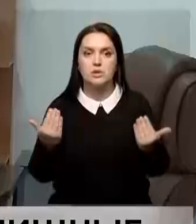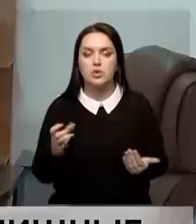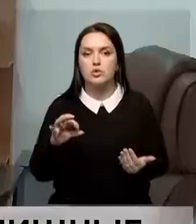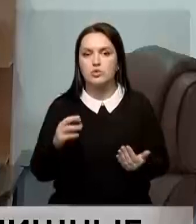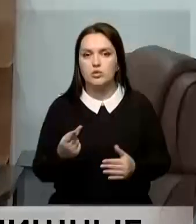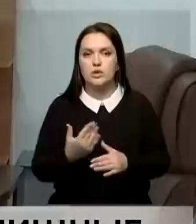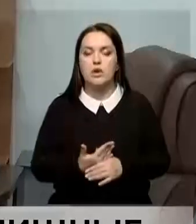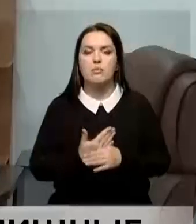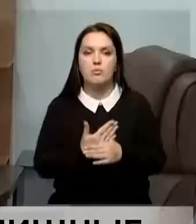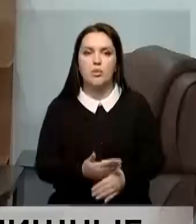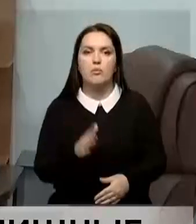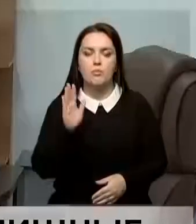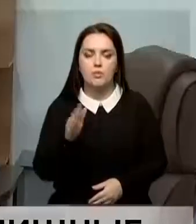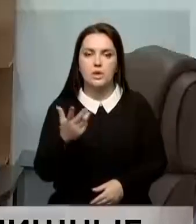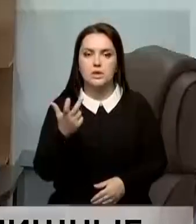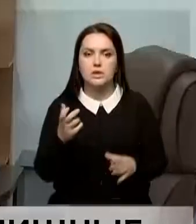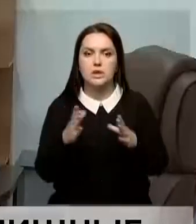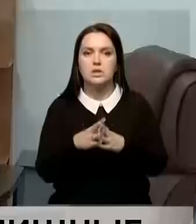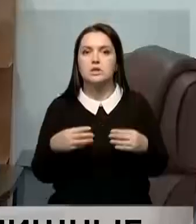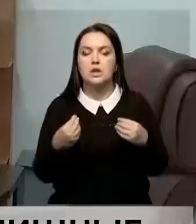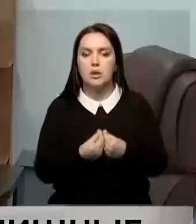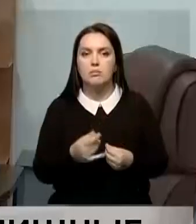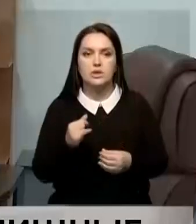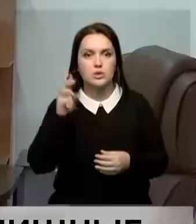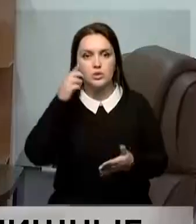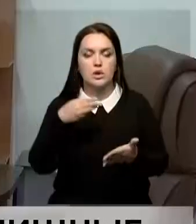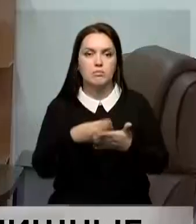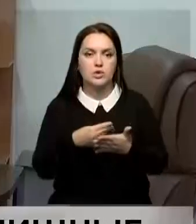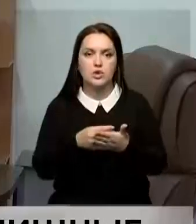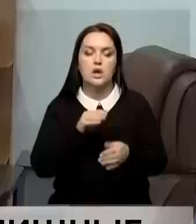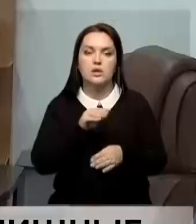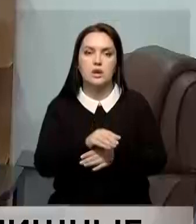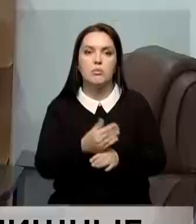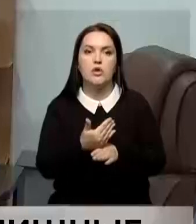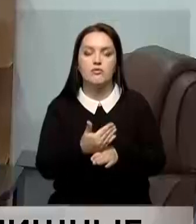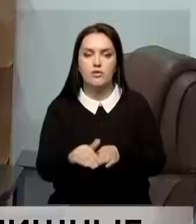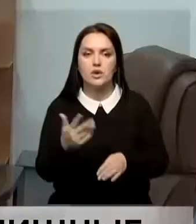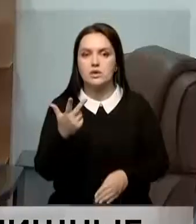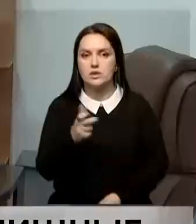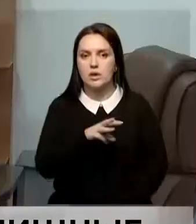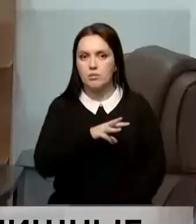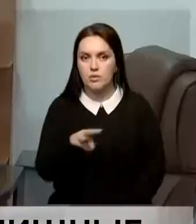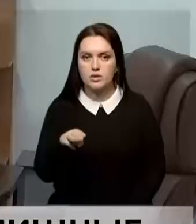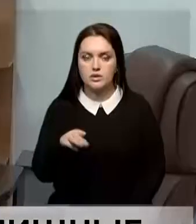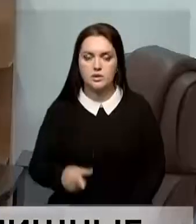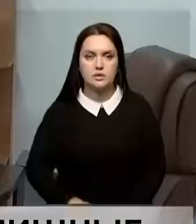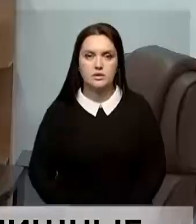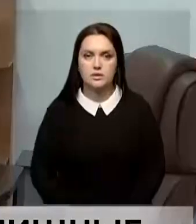соцпомощь получат еще 300 семей. Для этого из бюджета дополнительно выделили 300 миллионов тенге.